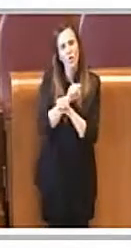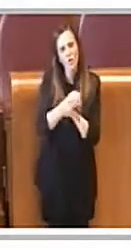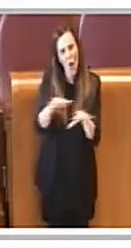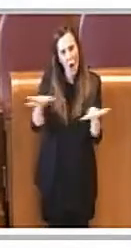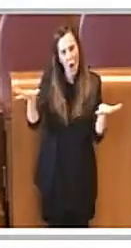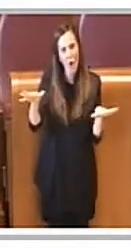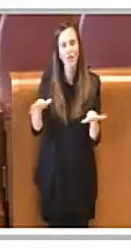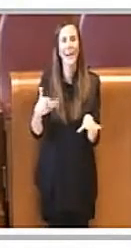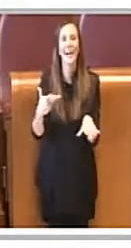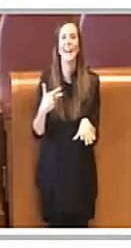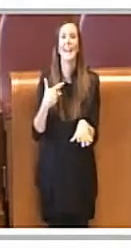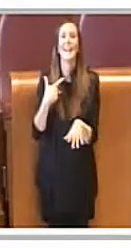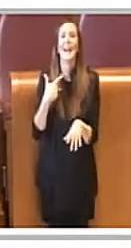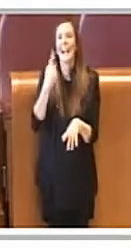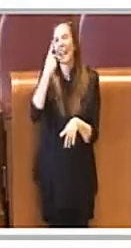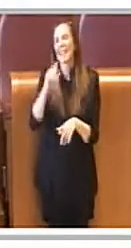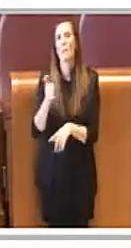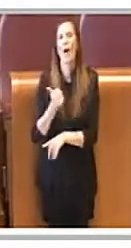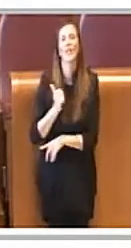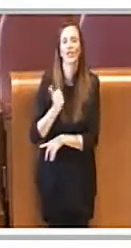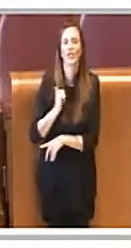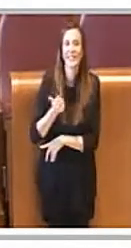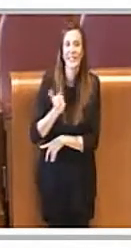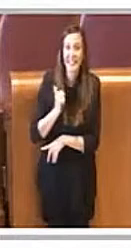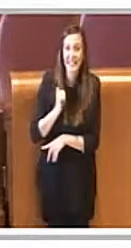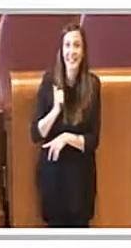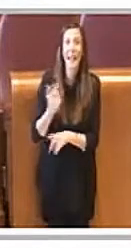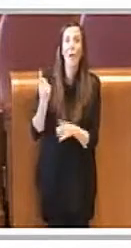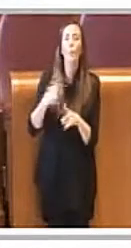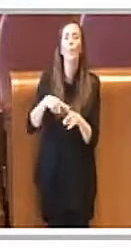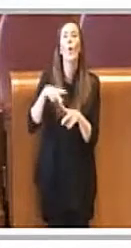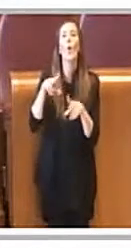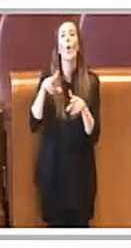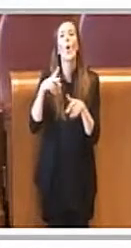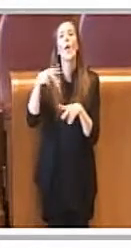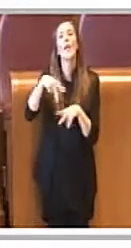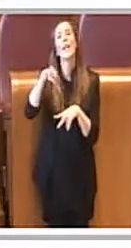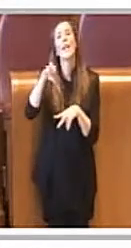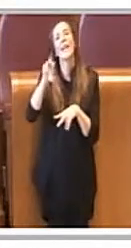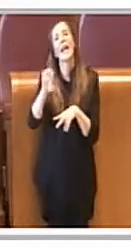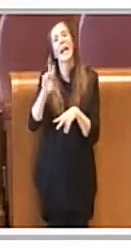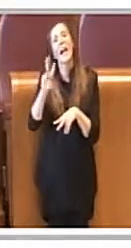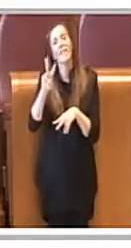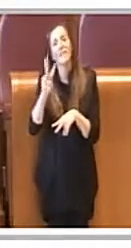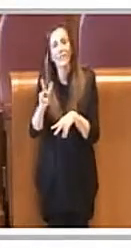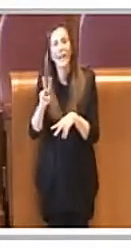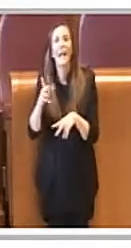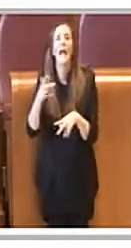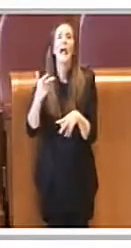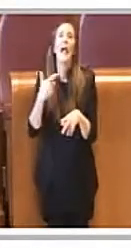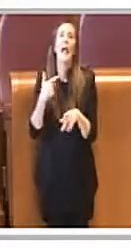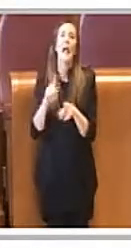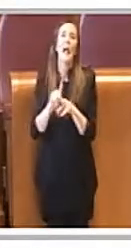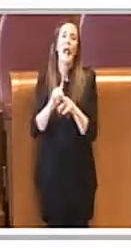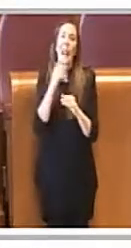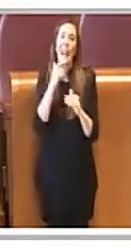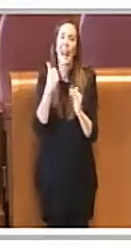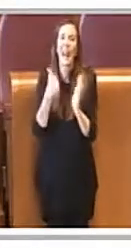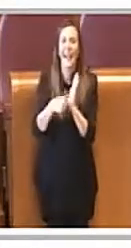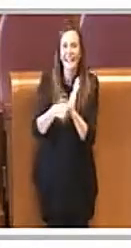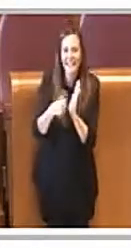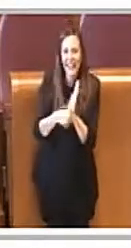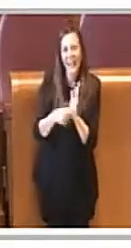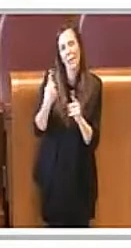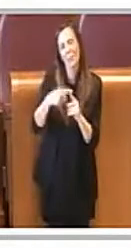le agenzie e non ultima anche la newsletter magari di Roma Capitale, della diffusione di questa e delle altre iniziative